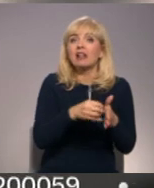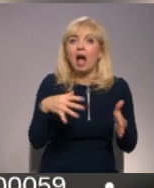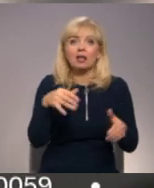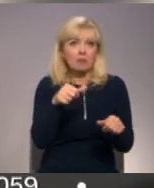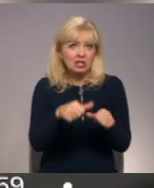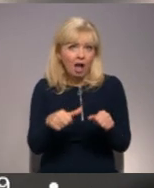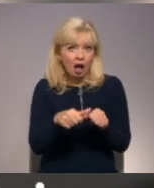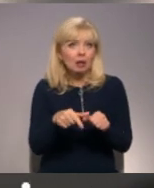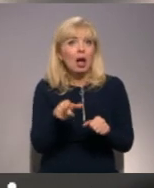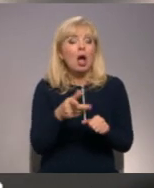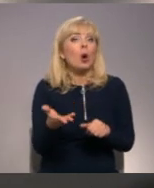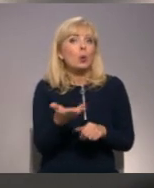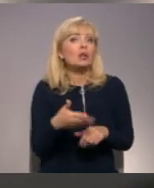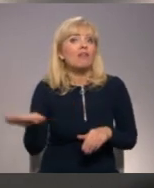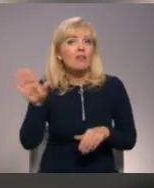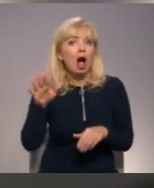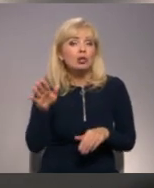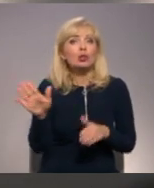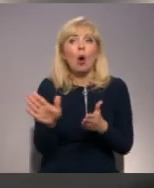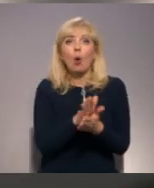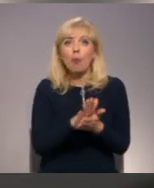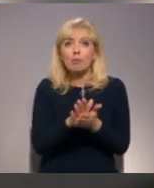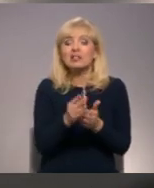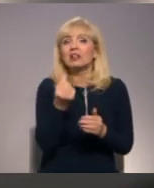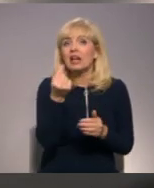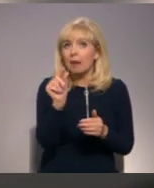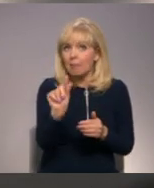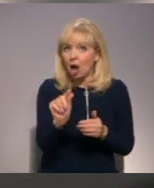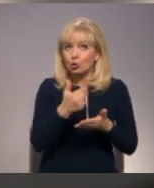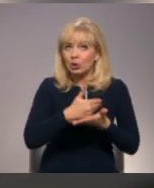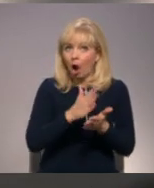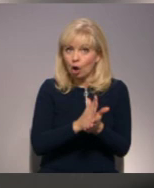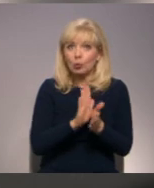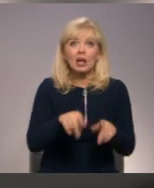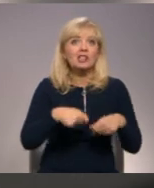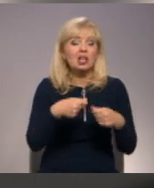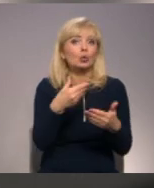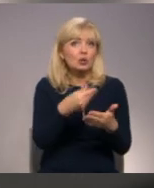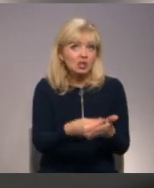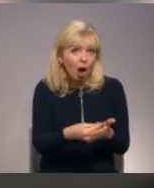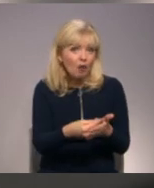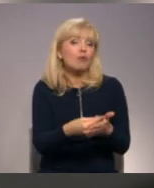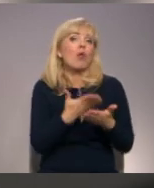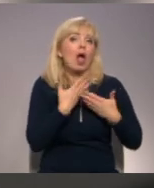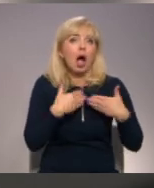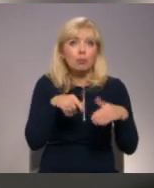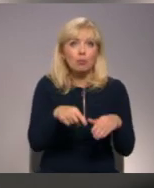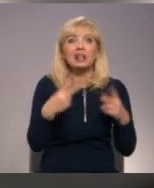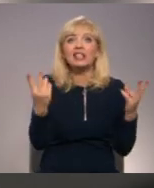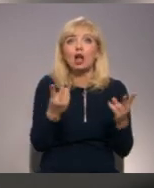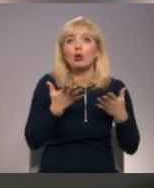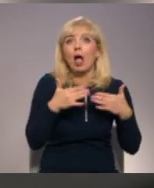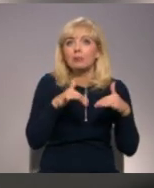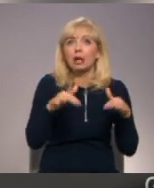savu artavu, tradicionālajā labdarības koncertā Hēdolē šoreiz ziedojums vāc Jānim. Koncerts apliecināja, ka kopībā